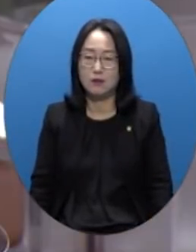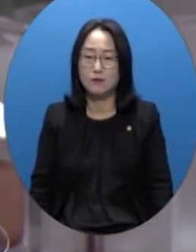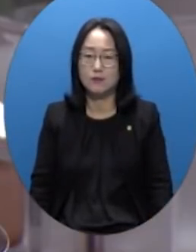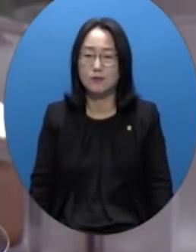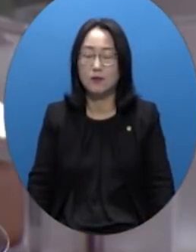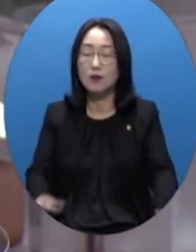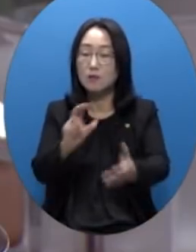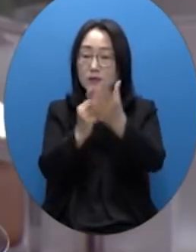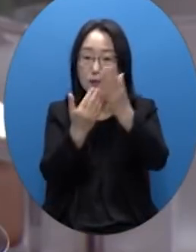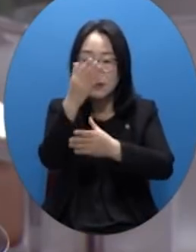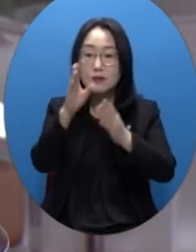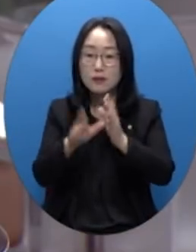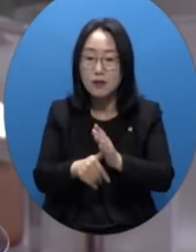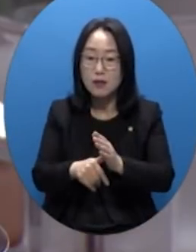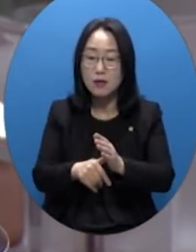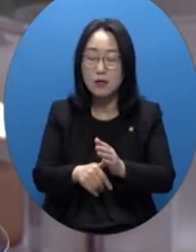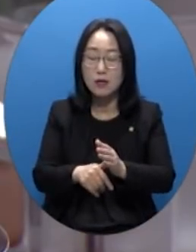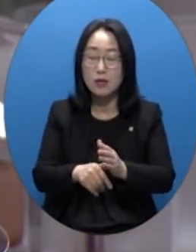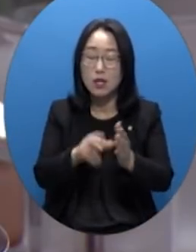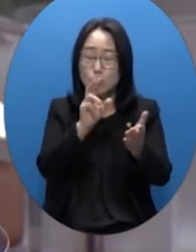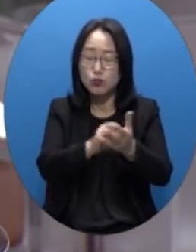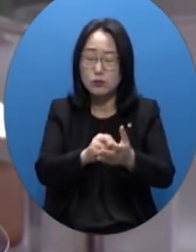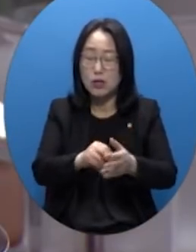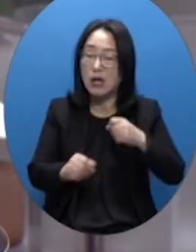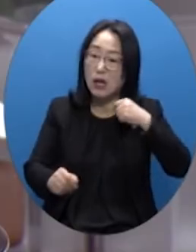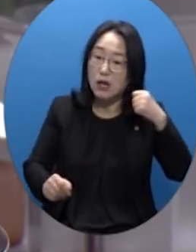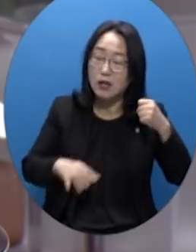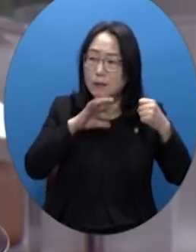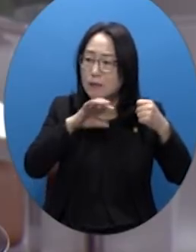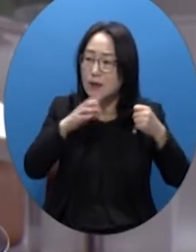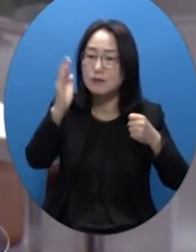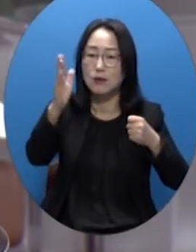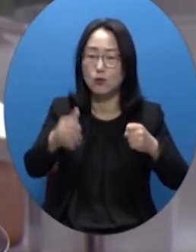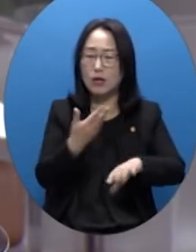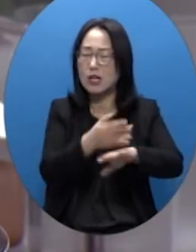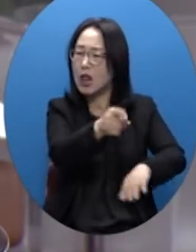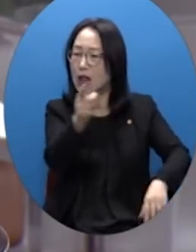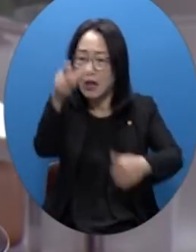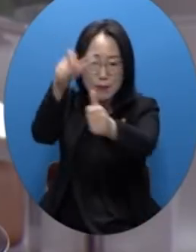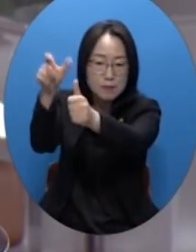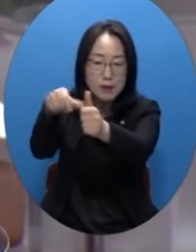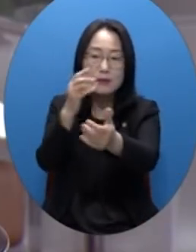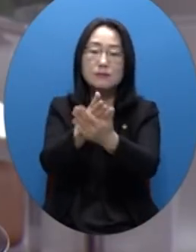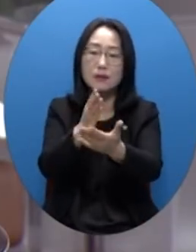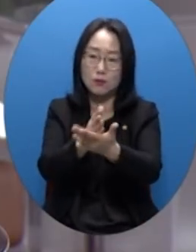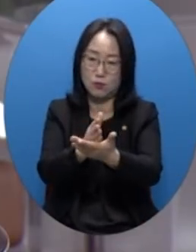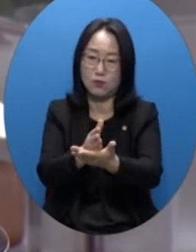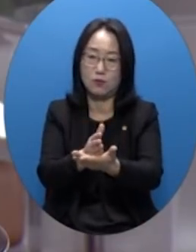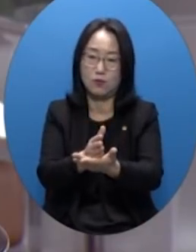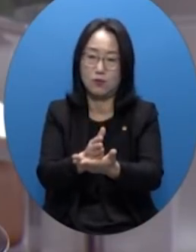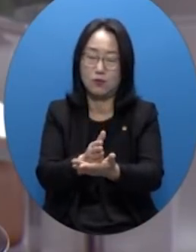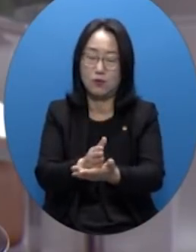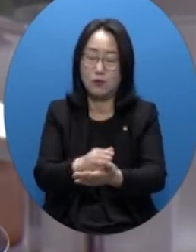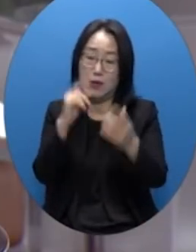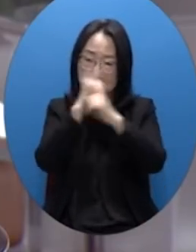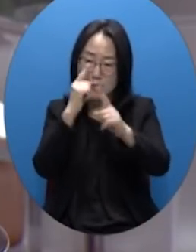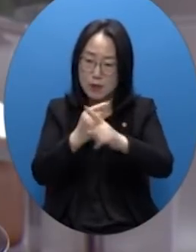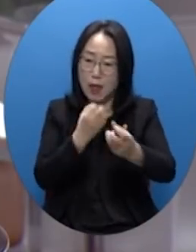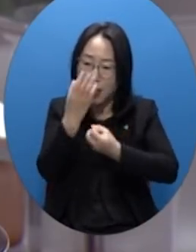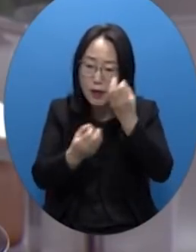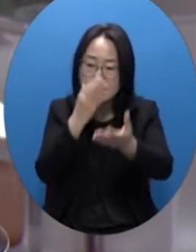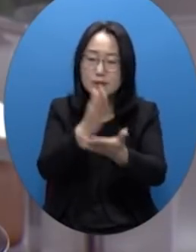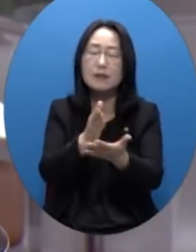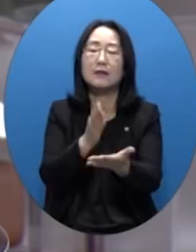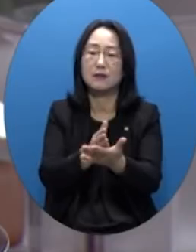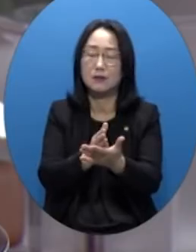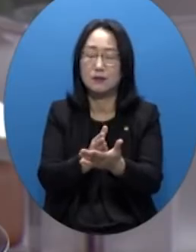문제 갔을 때보다 그 문제의 붙잡혀서 원망 분리하지 말고 남 탓하지 말고 부정적인 여기에 쏟아 놓지 말고